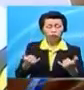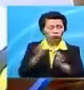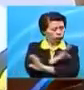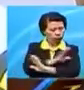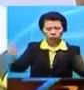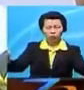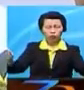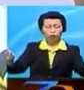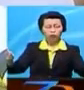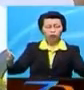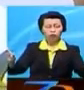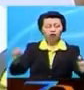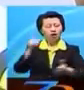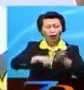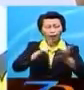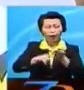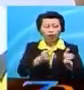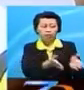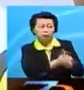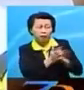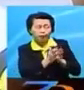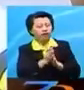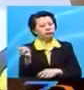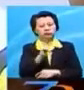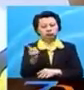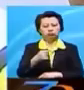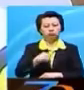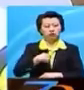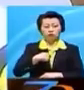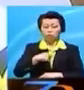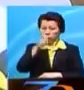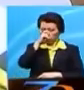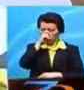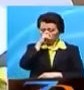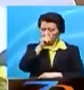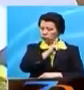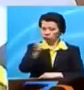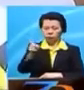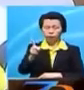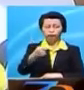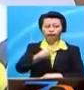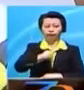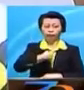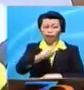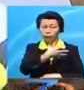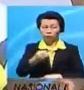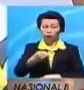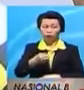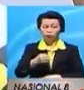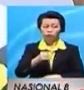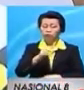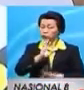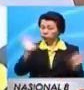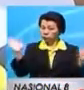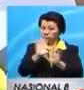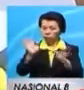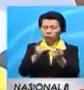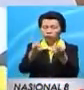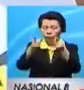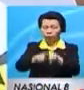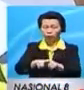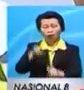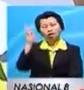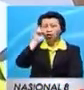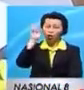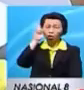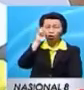ada apa-apa permintaan lah saat-saat yang terakhir. Ya? Dan tidak berlaku seperti